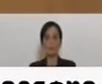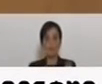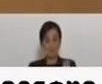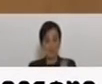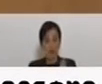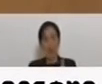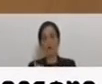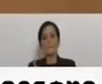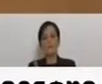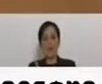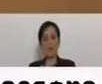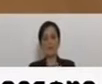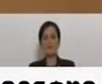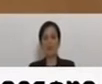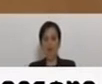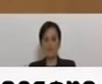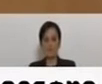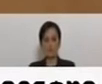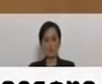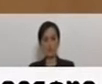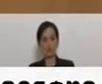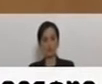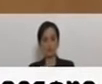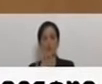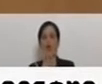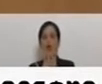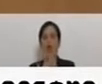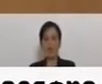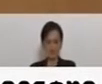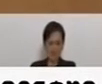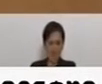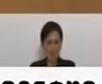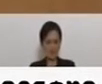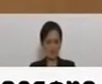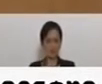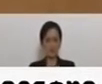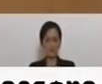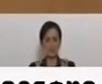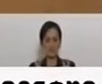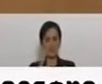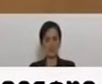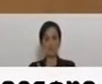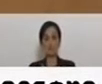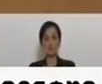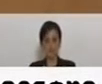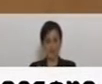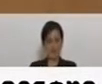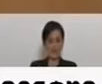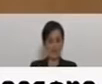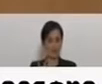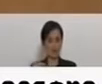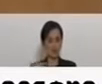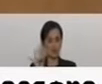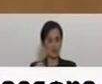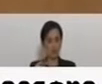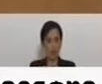აპრილი თავისუფლებისათვის ბრძოლის და ერის ერთიანობის სიმბოლოა ჩვენი ქვეყნის უახლეს ისტორიაში.